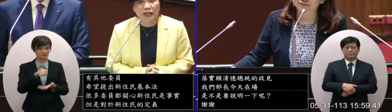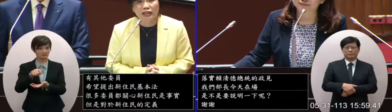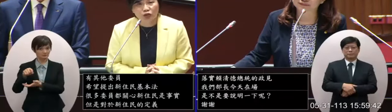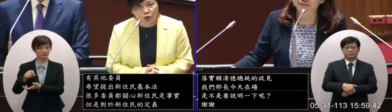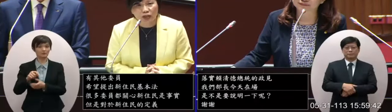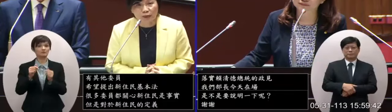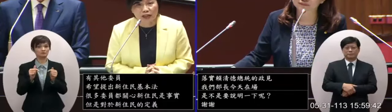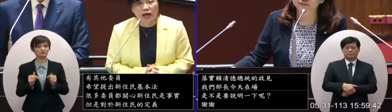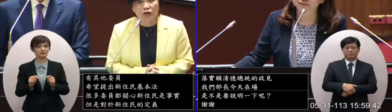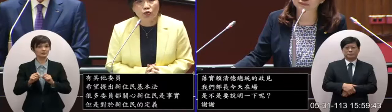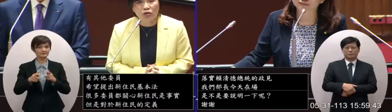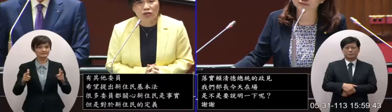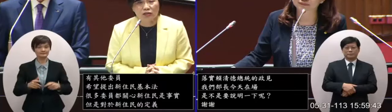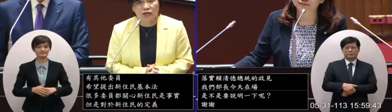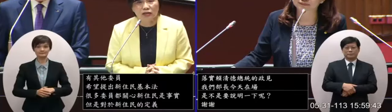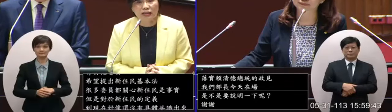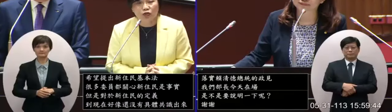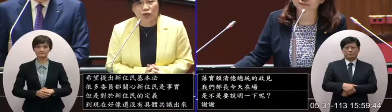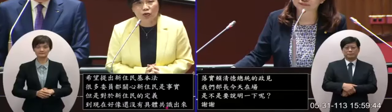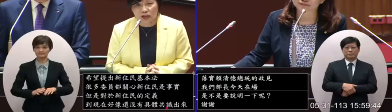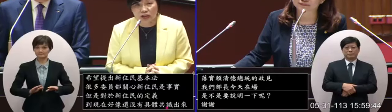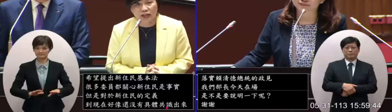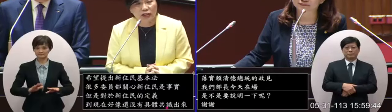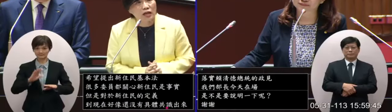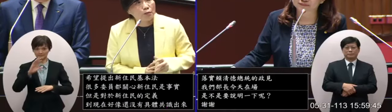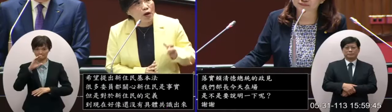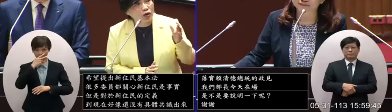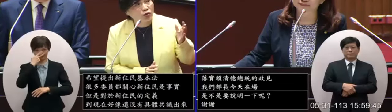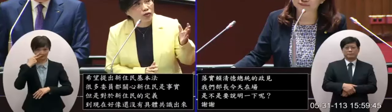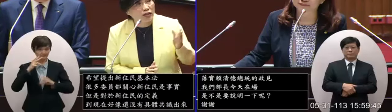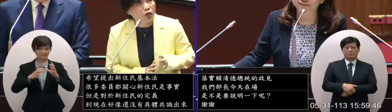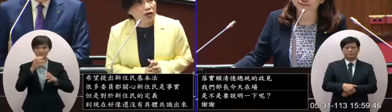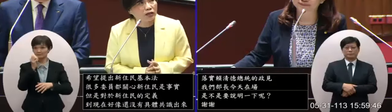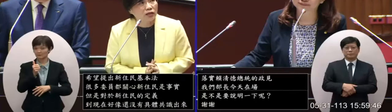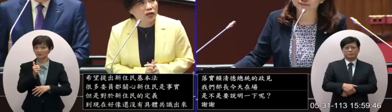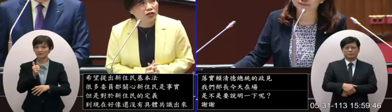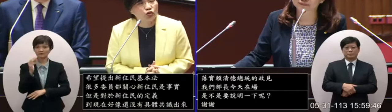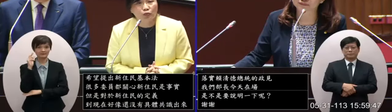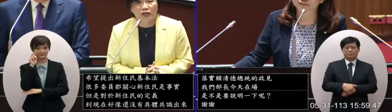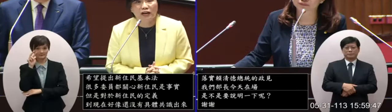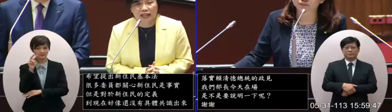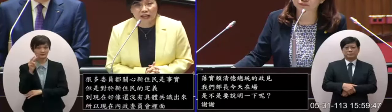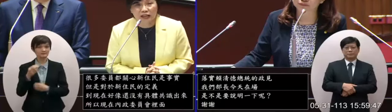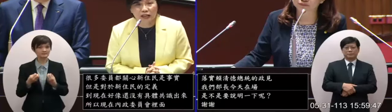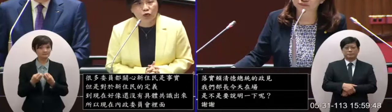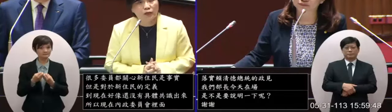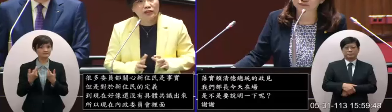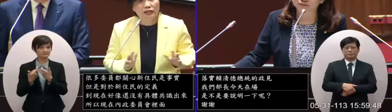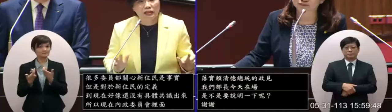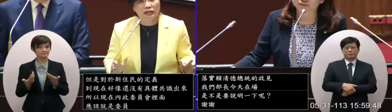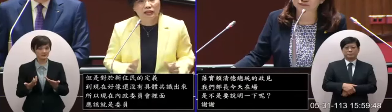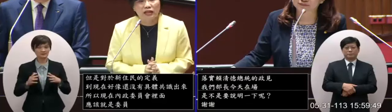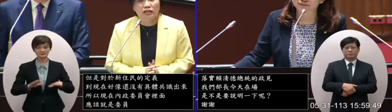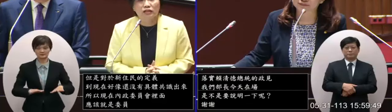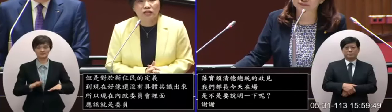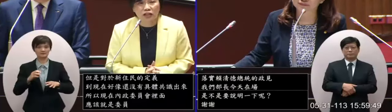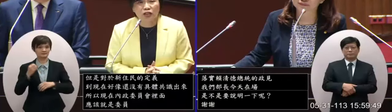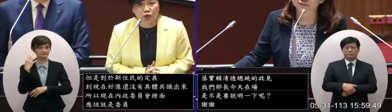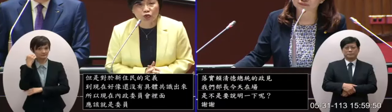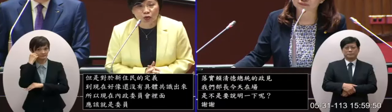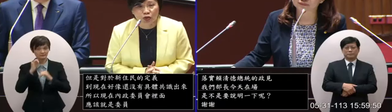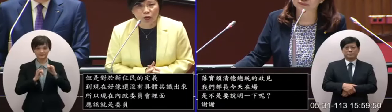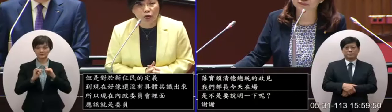本。但是无论怎么样，落实这个赖总统的政见，包括说强化这个新住民的发展基金，我们现在的基金大概